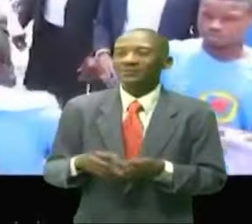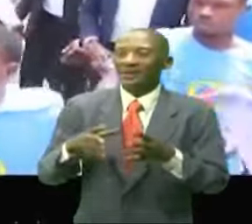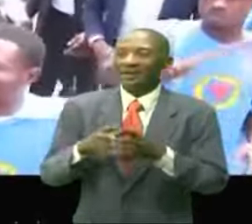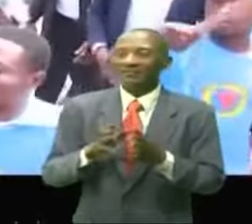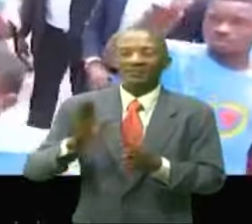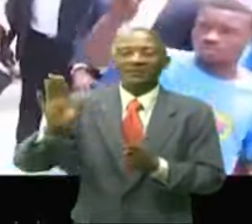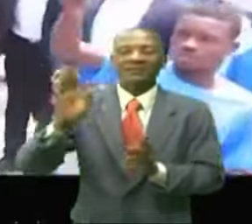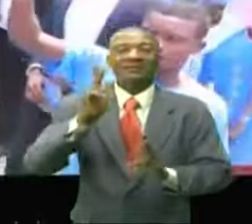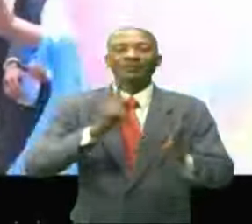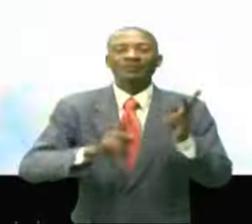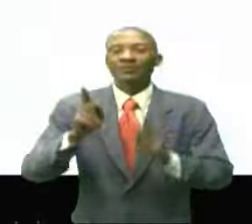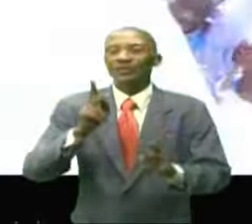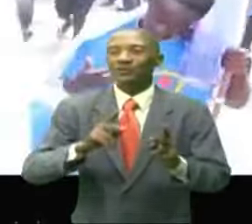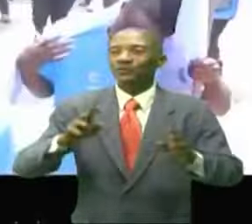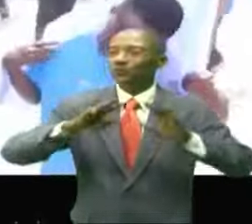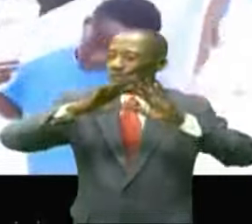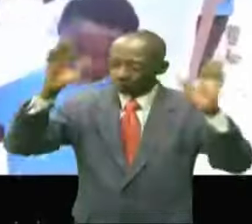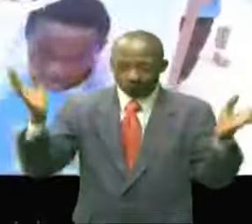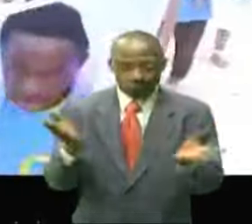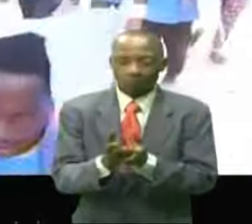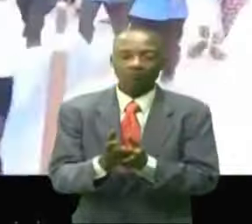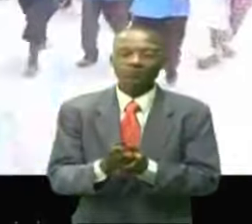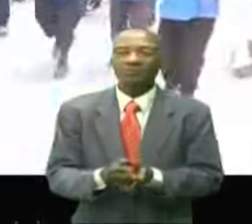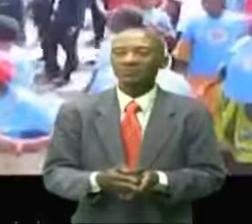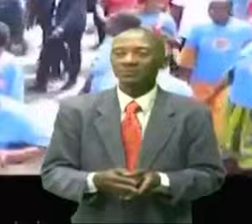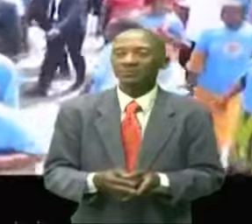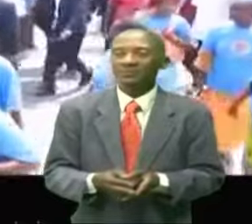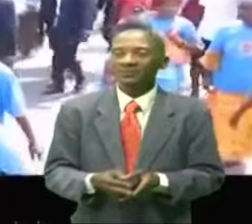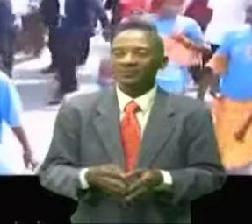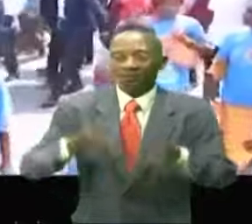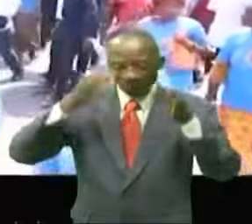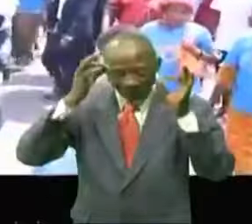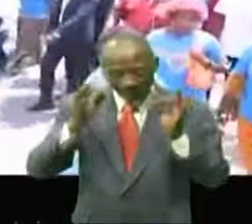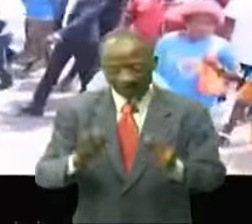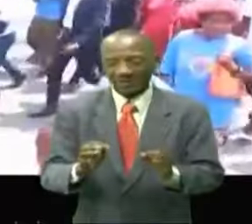machine électorale est déjà en marche.